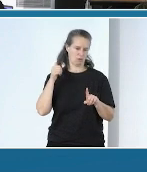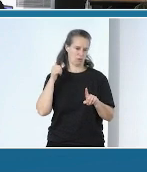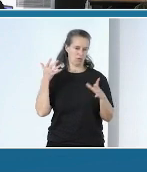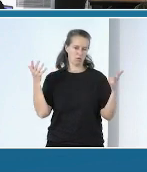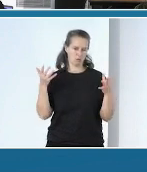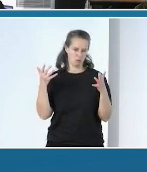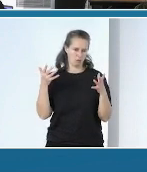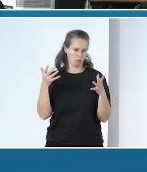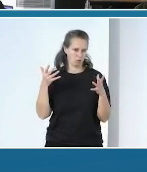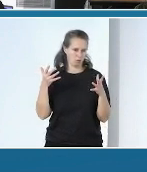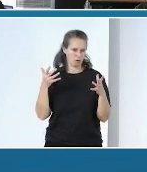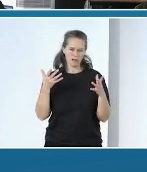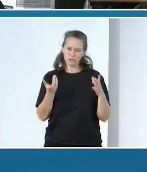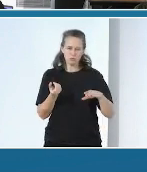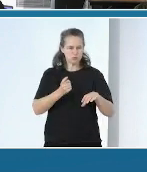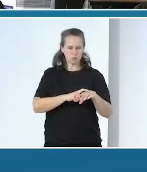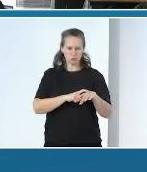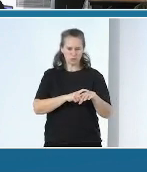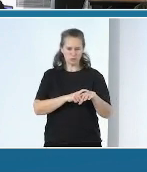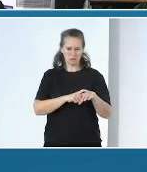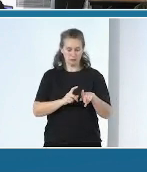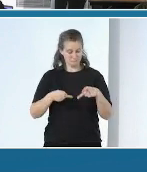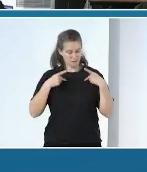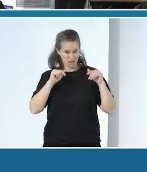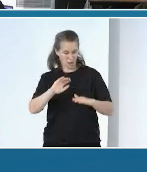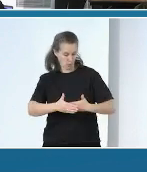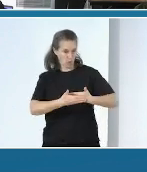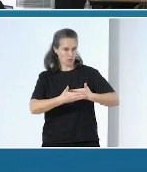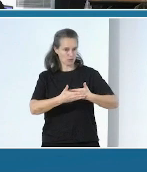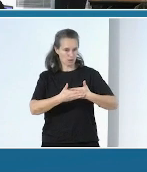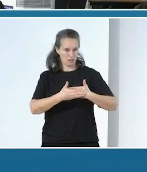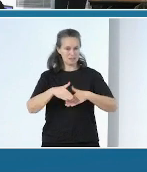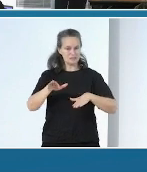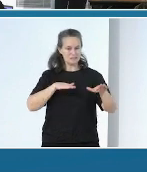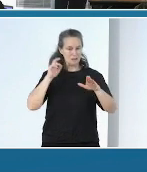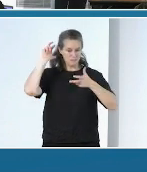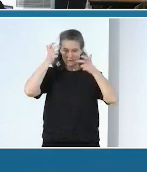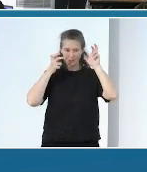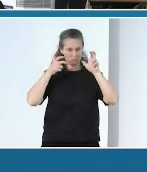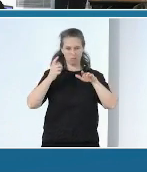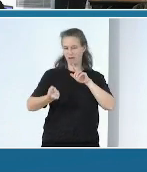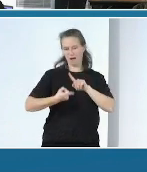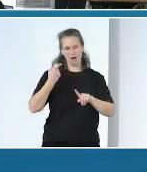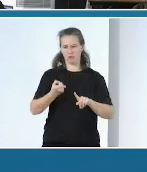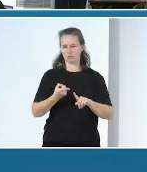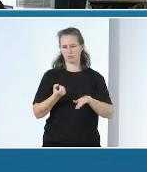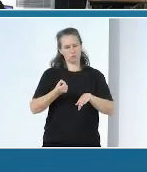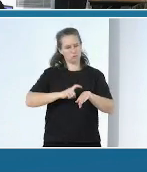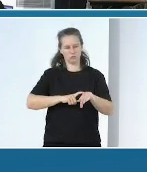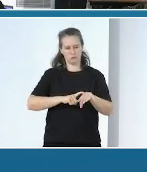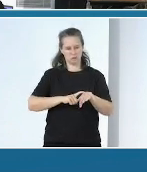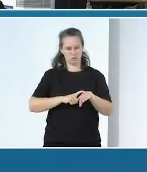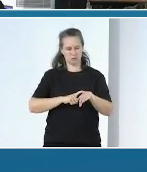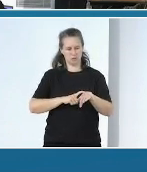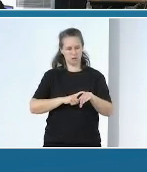dès le début de la vie, ce système vestibulaire. Parce que c'est très, très important de